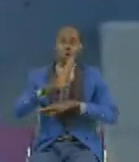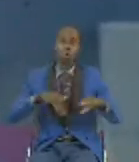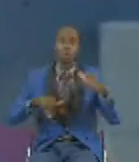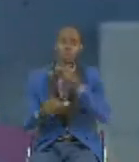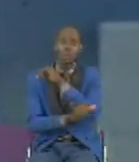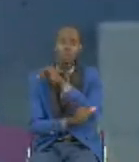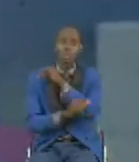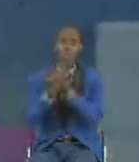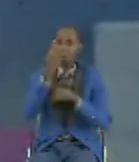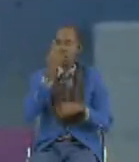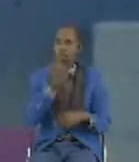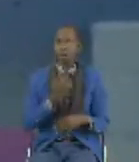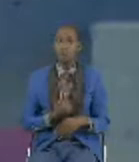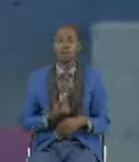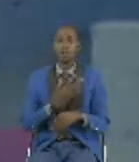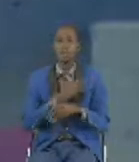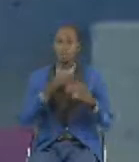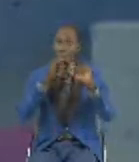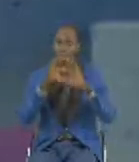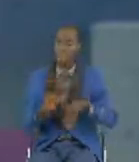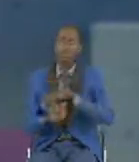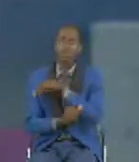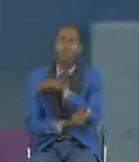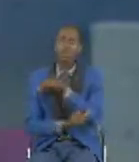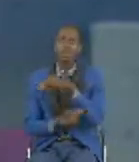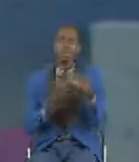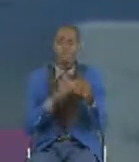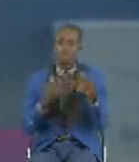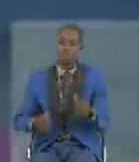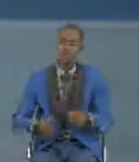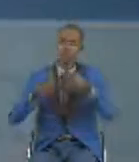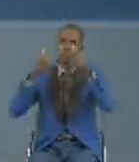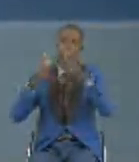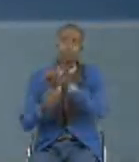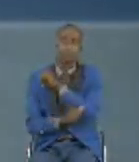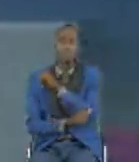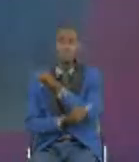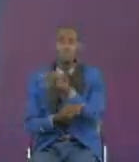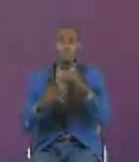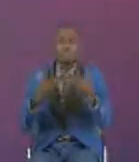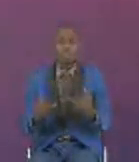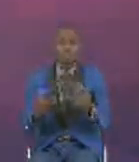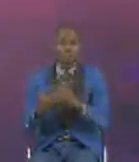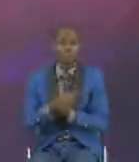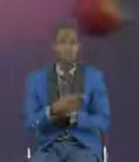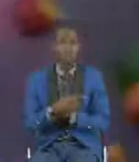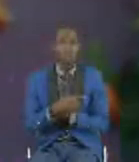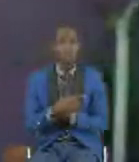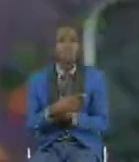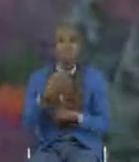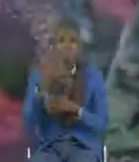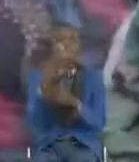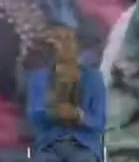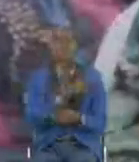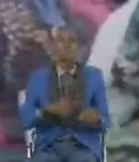seul, et il l'a béni, et il l'a promu aujourd'hui. La main de